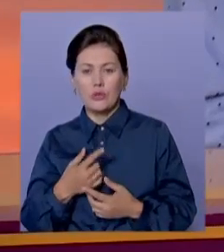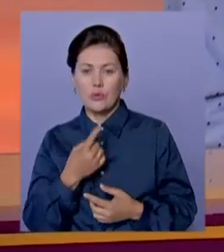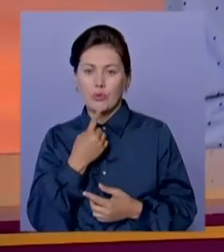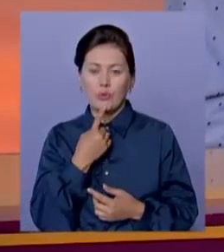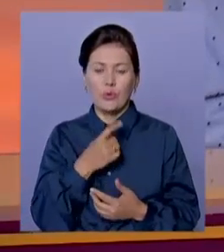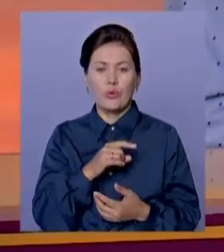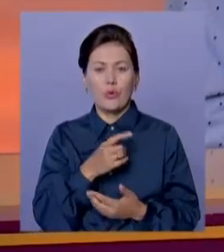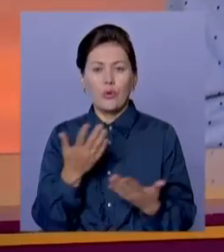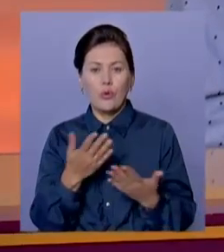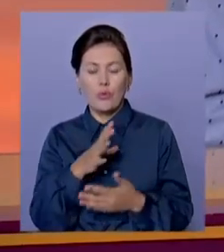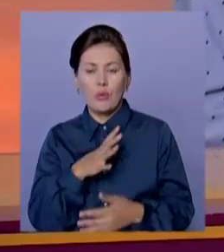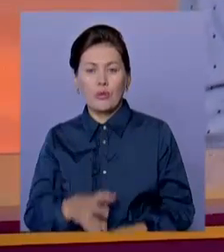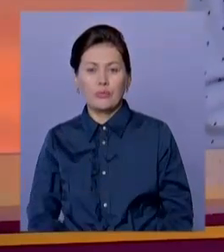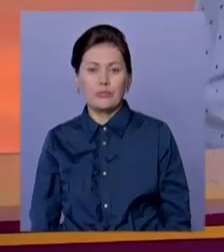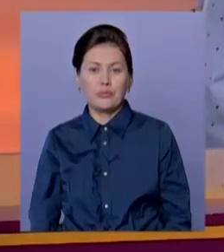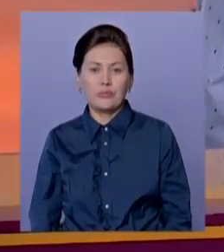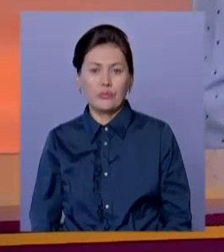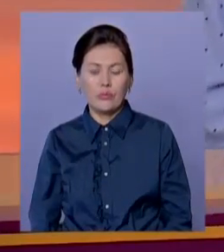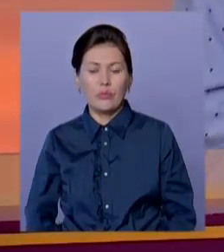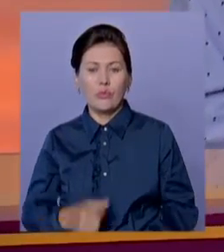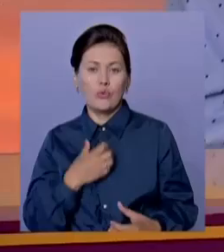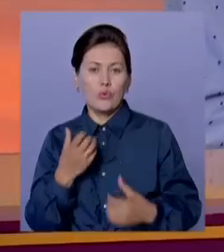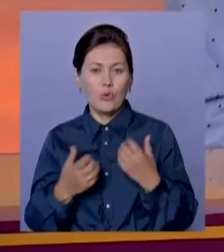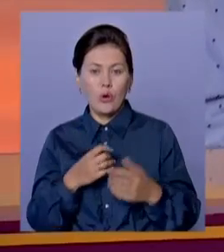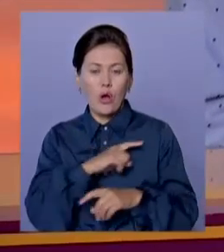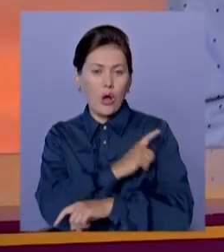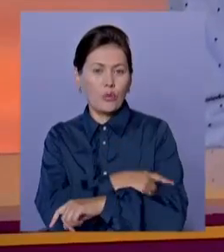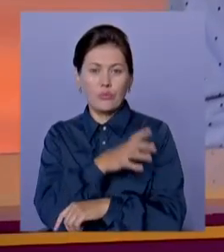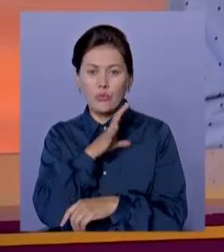қиындық? Жоқ, қиындық болмады, оның қатты қобалжу да болмады.